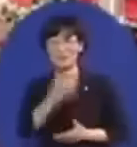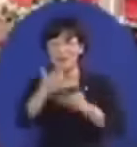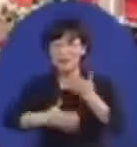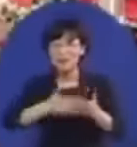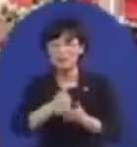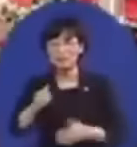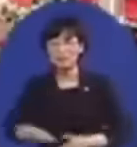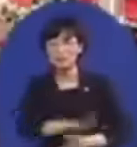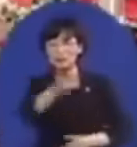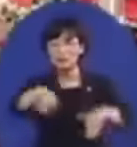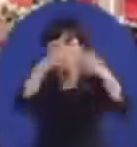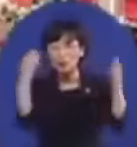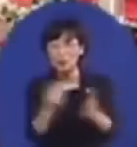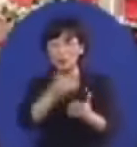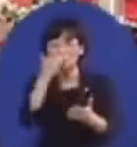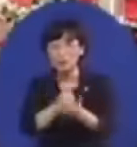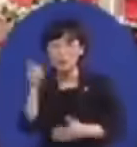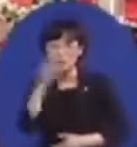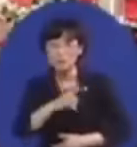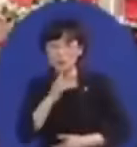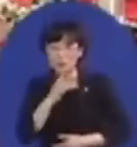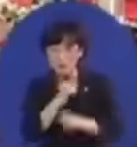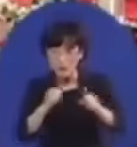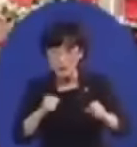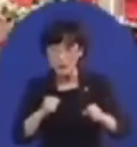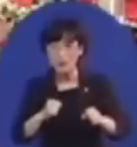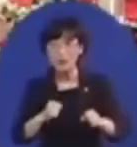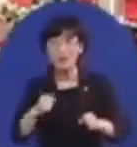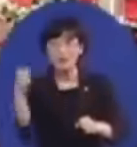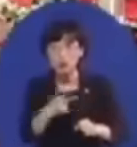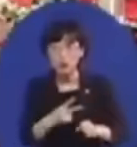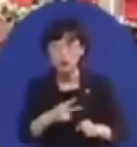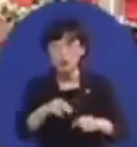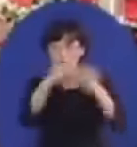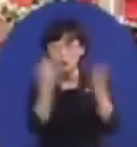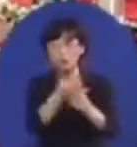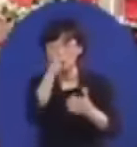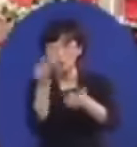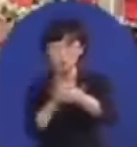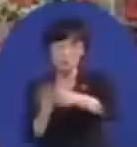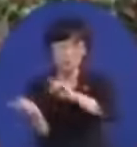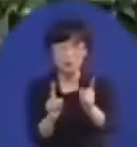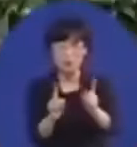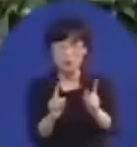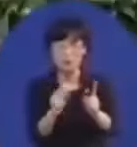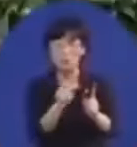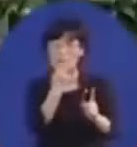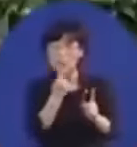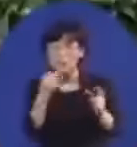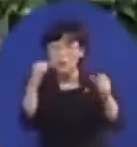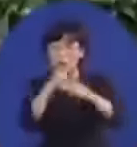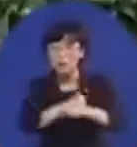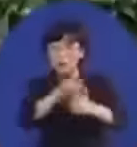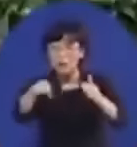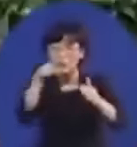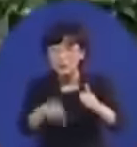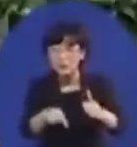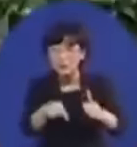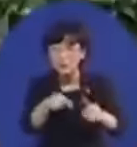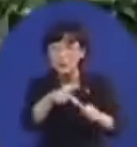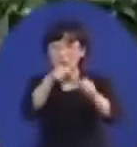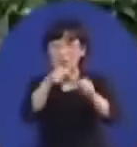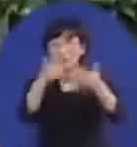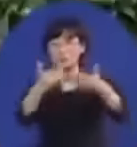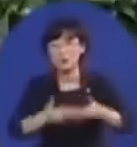하나님이 우리 모든 죄악만 사하시는 것이 아니라 우리 모든 병도 고치시고 우리 모든 생명도 파멸해서 속량하셔서